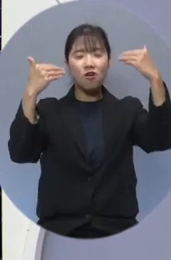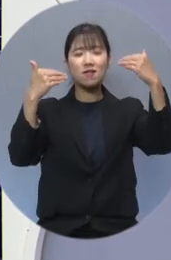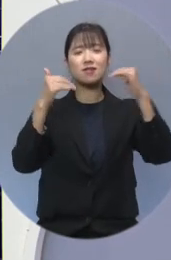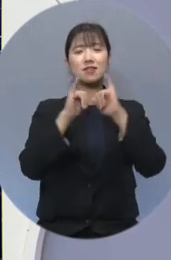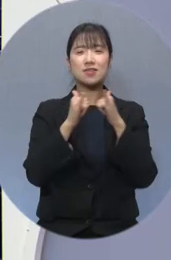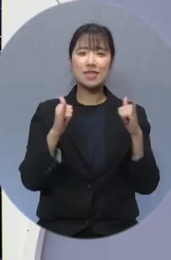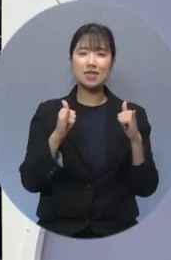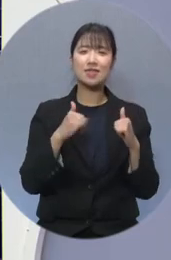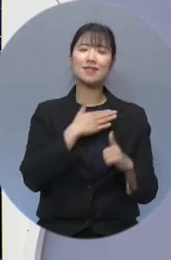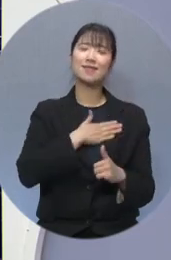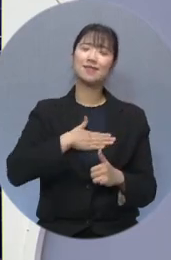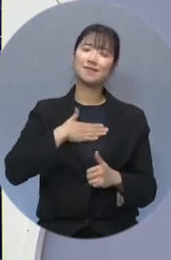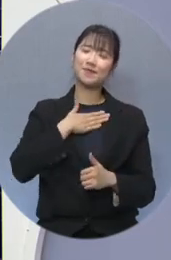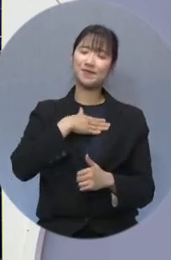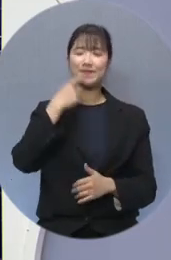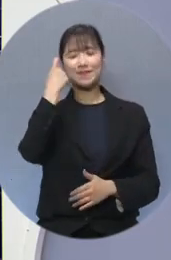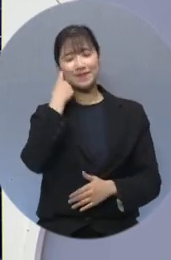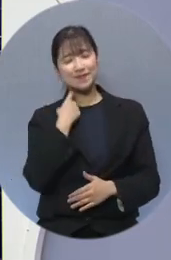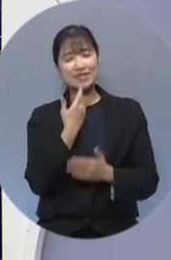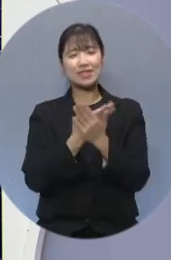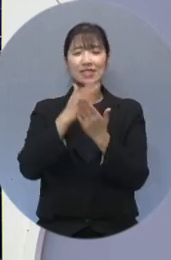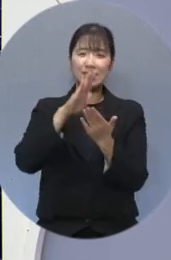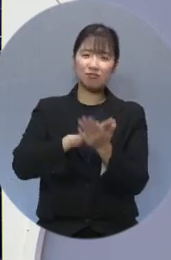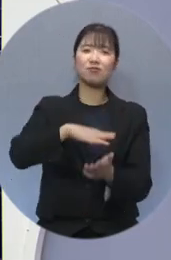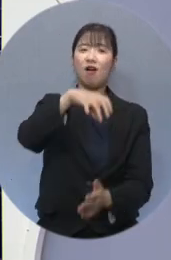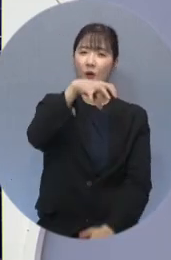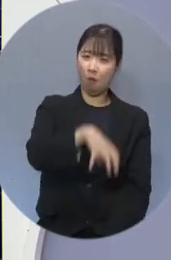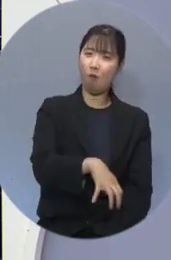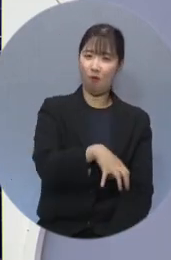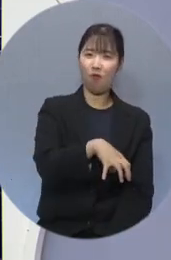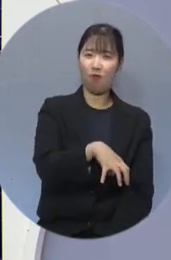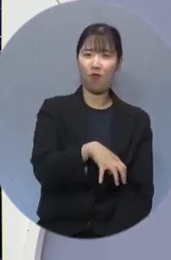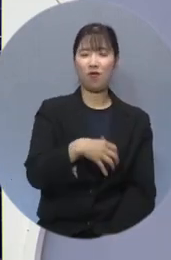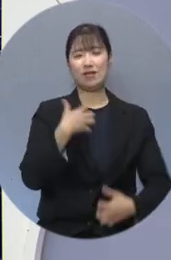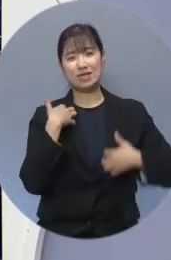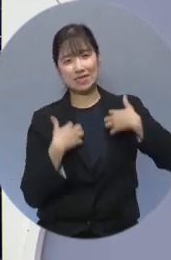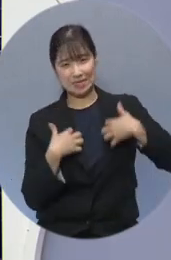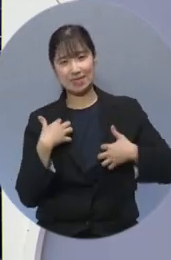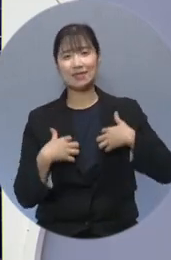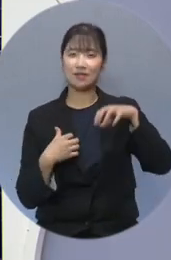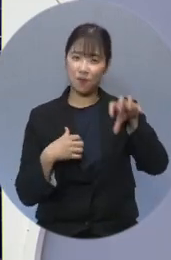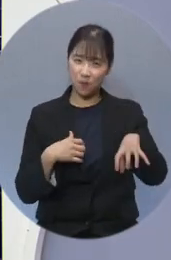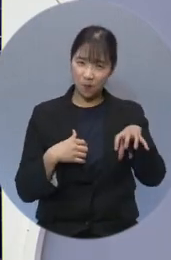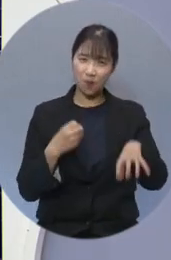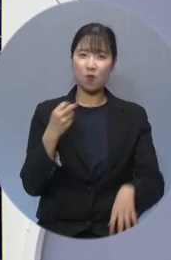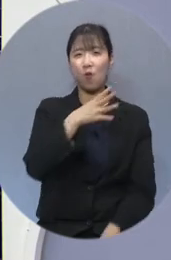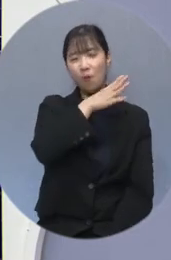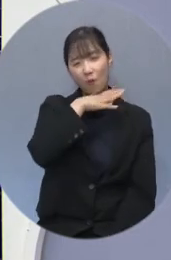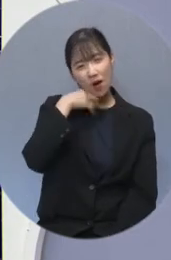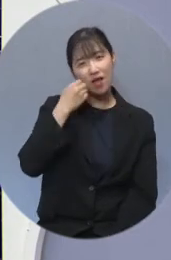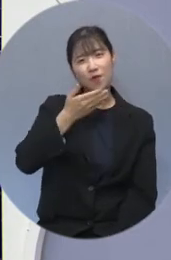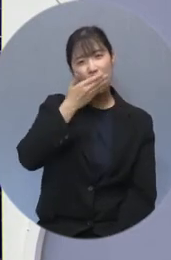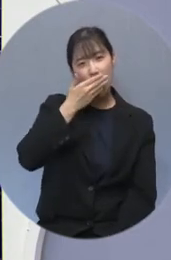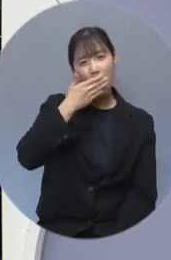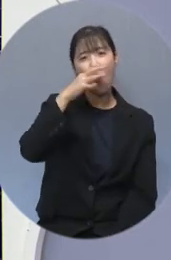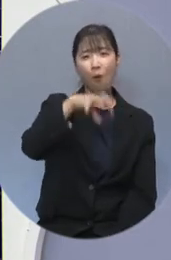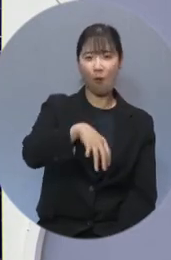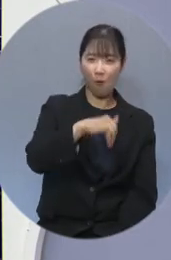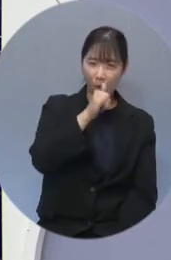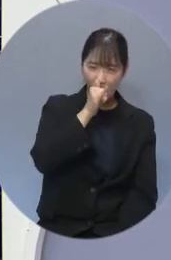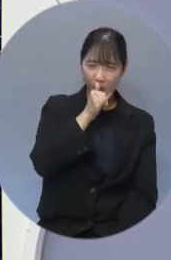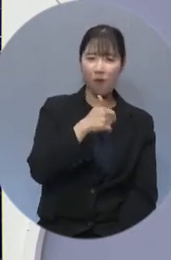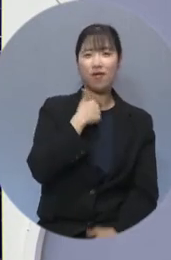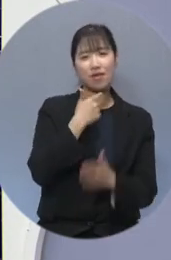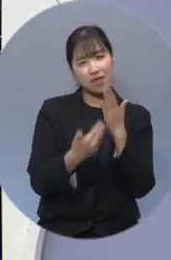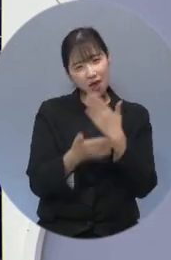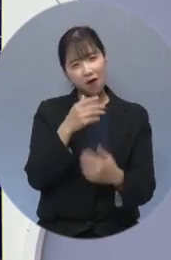디즈니랜드 그리고 치유받는 공간 뭐 이런 또 즐길거리가 있고 맛있는 먹거리가 있고 체험할 수